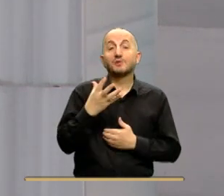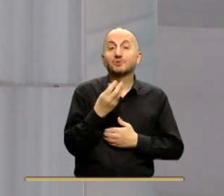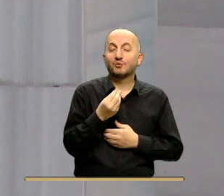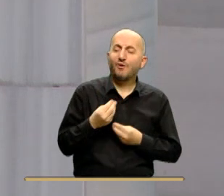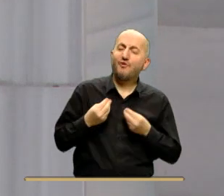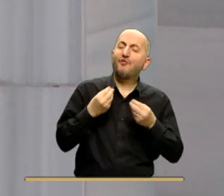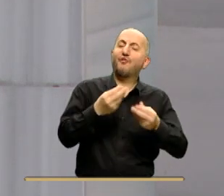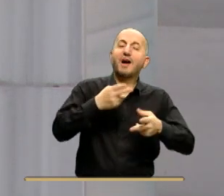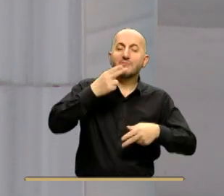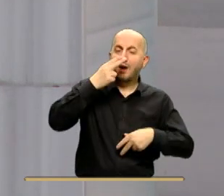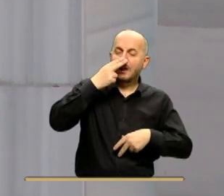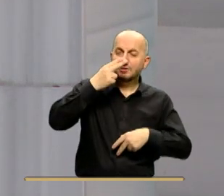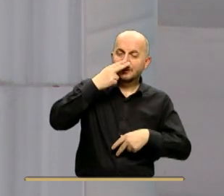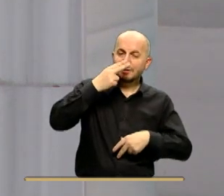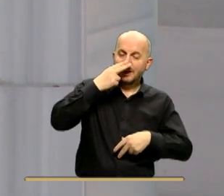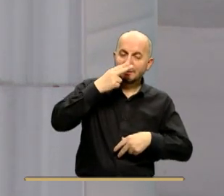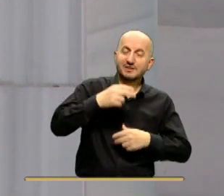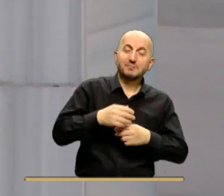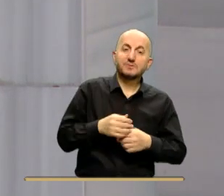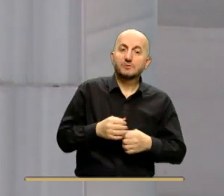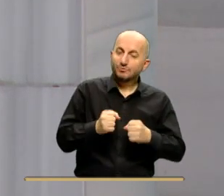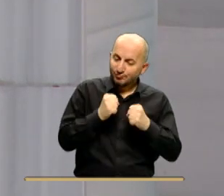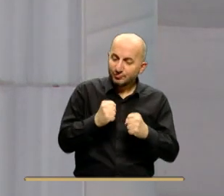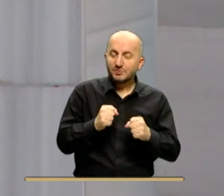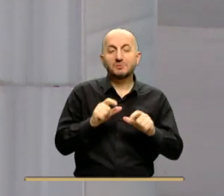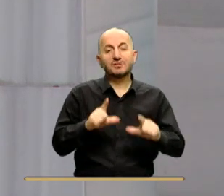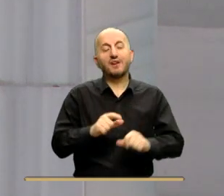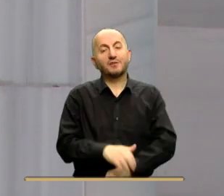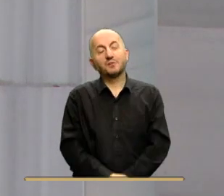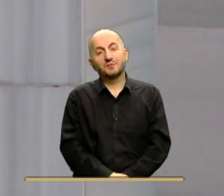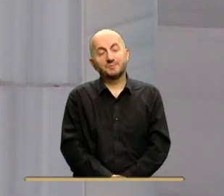verme alışkanlığımızı perçinlememiz gerekiyor.